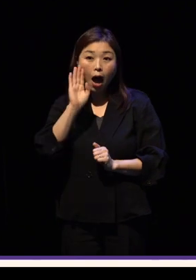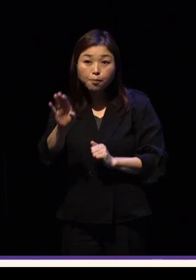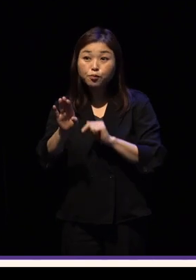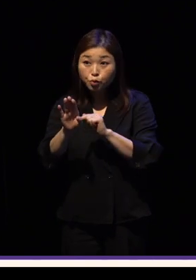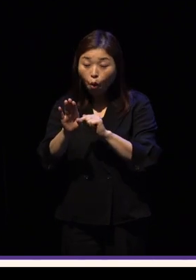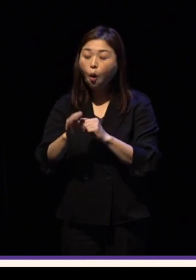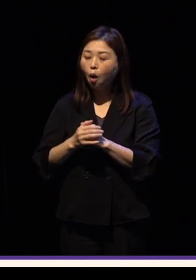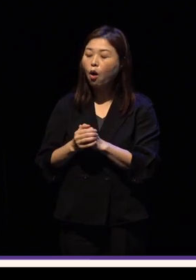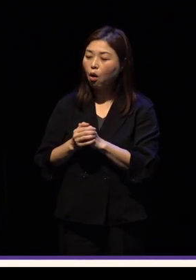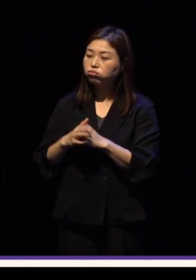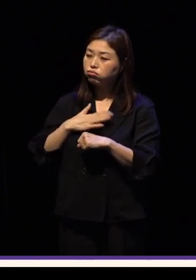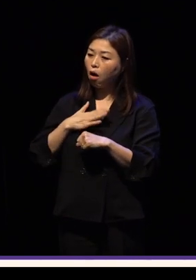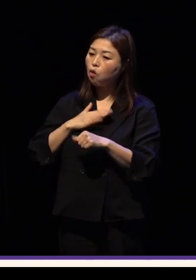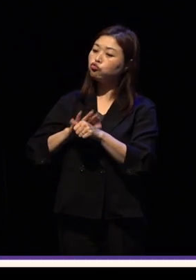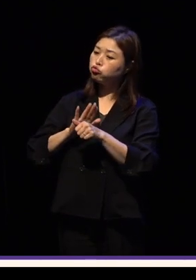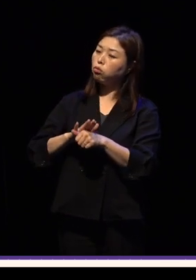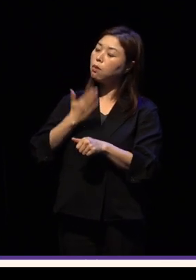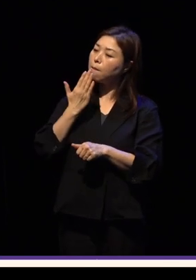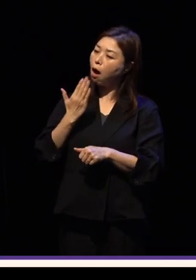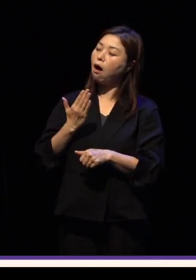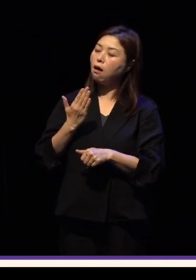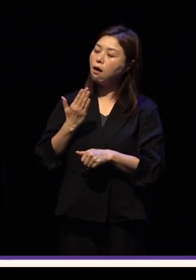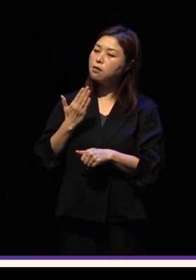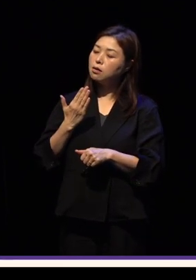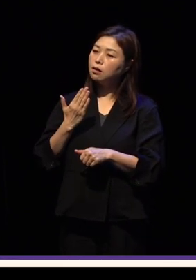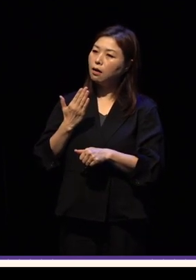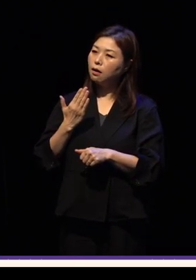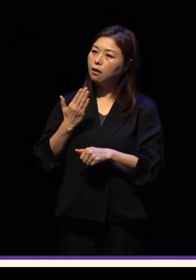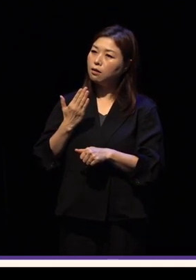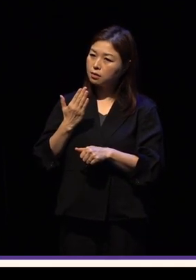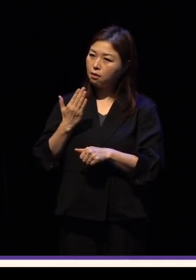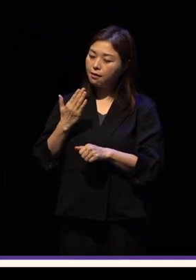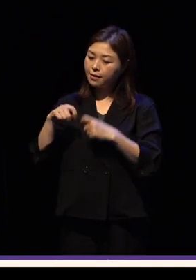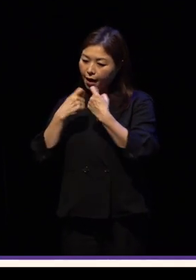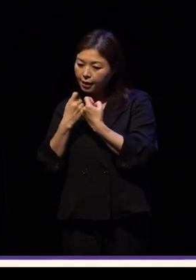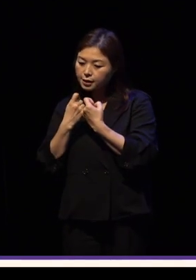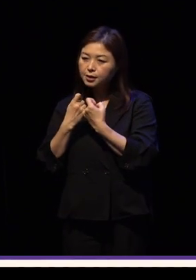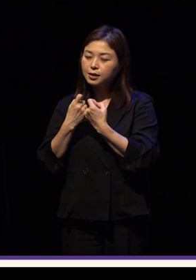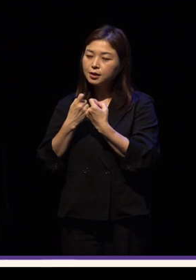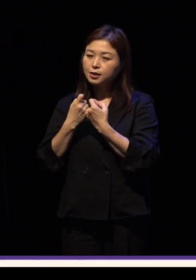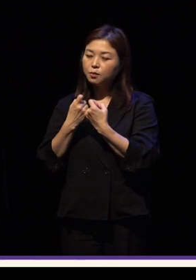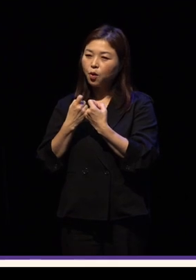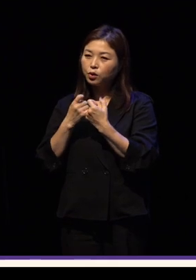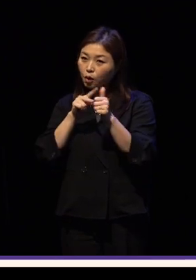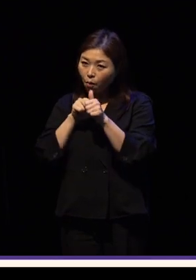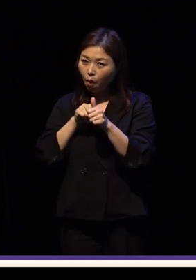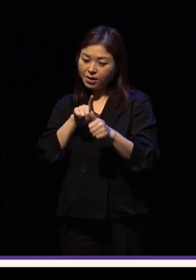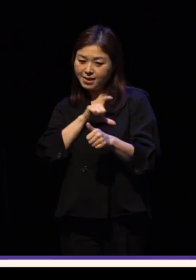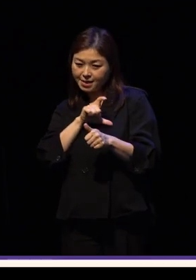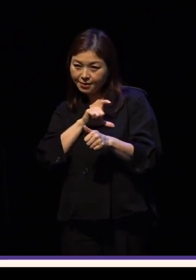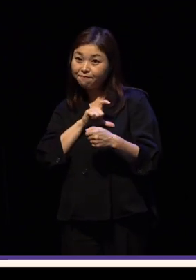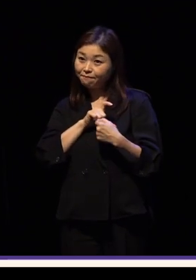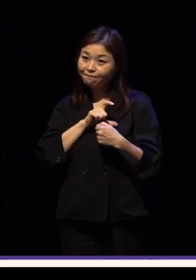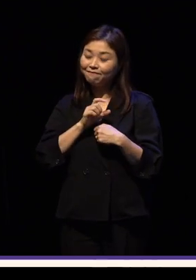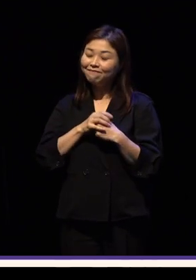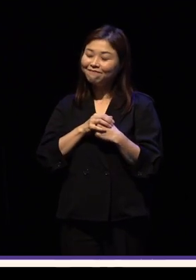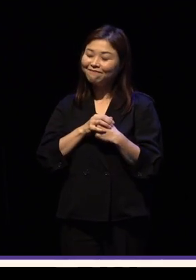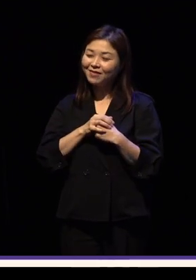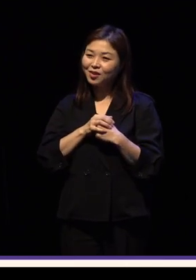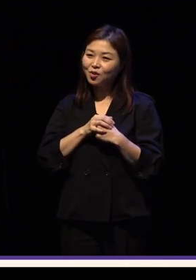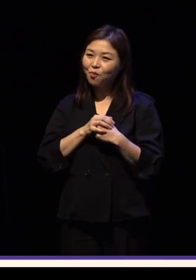있다라고 가지고 자기 그 개인적 정보를 저희들에 제공하신 분들을 2,000명을 확보를